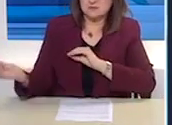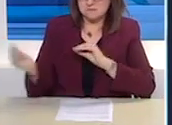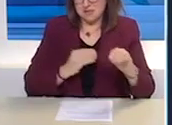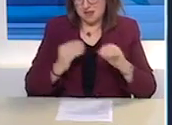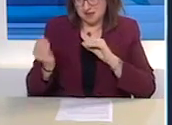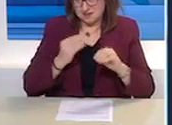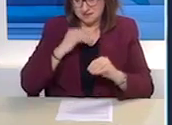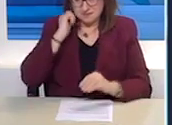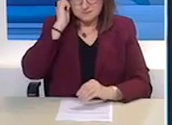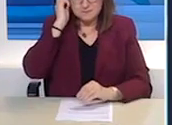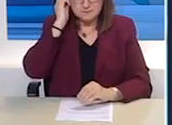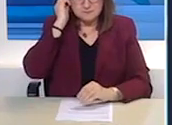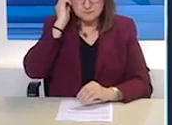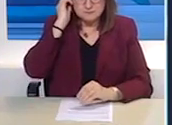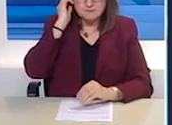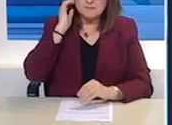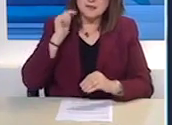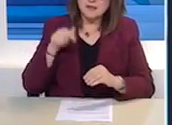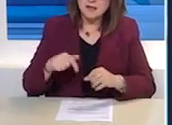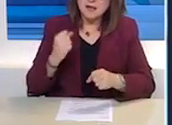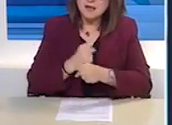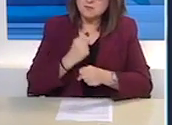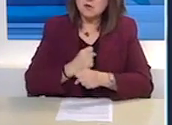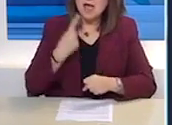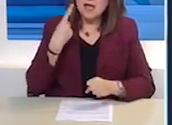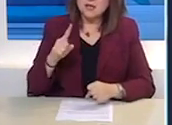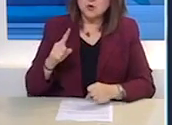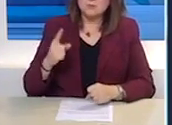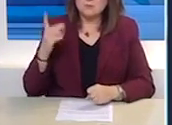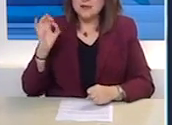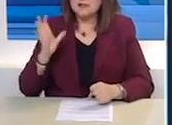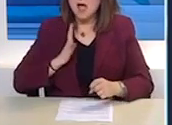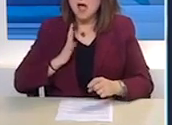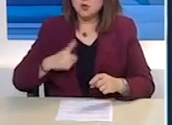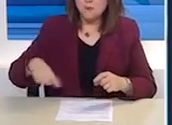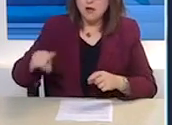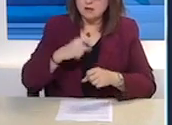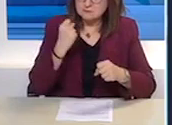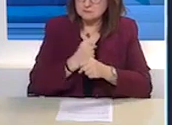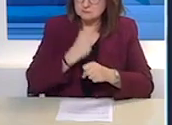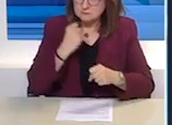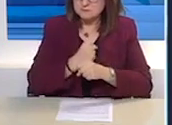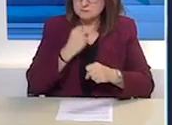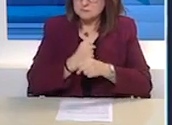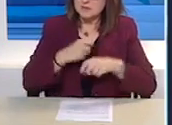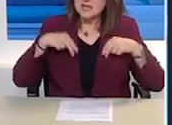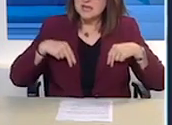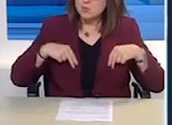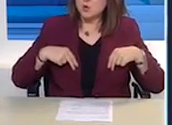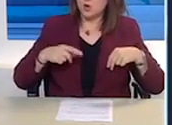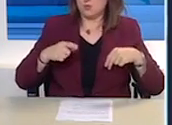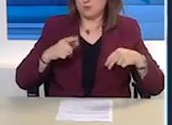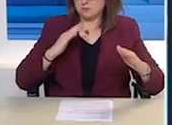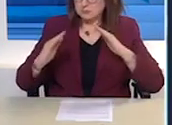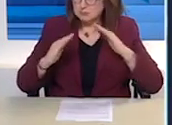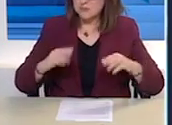αυτού εργάστηκαν 500 περίπου άτομα, τόσο του Εθνικού Οργανισμού Δημόσιας Υγείας, του Υπουργείου Μετανάστευσης και Ασύλου, της Ελληνικής Αστυνομίας, αλλά